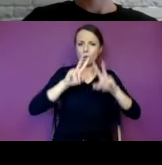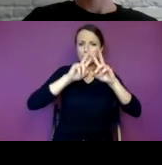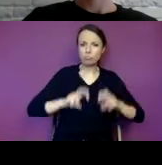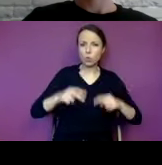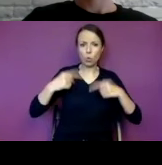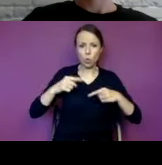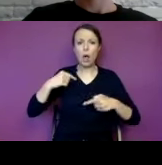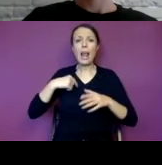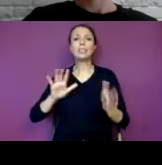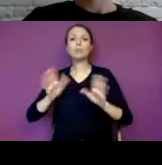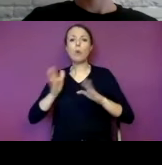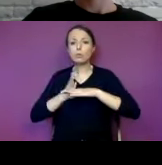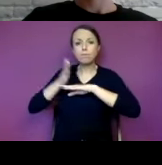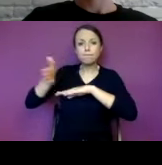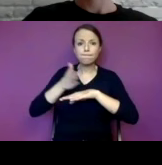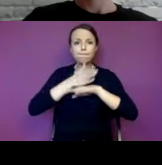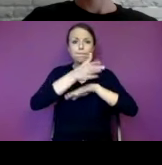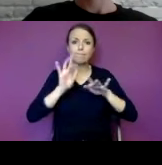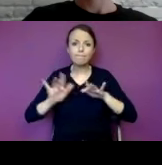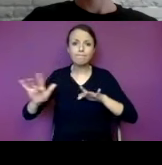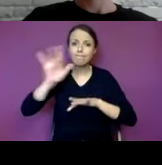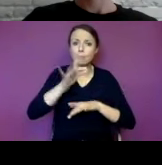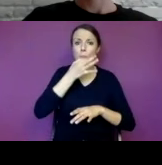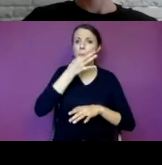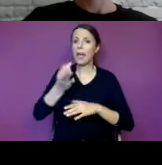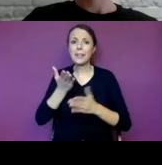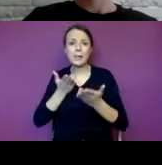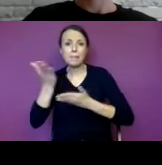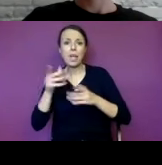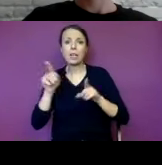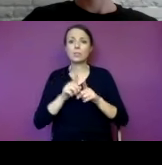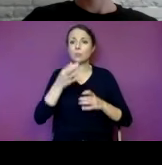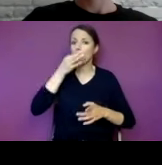czy próbę odnalezienia swojego miejsca na wsi